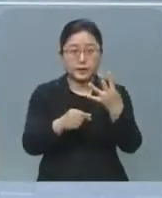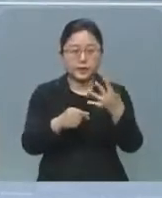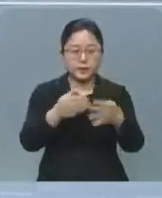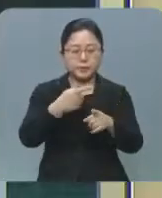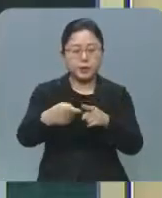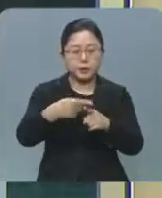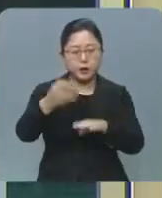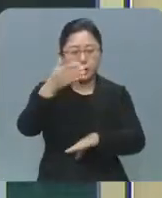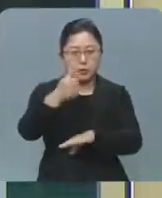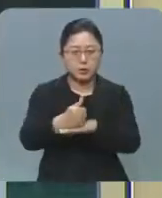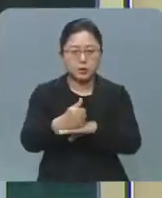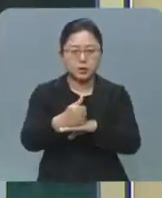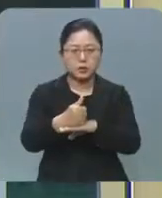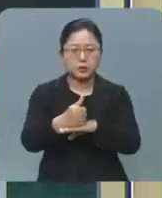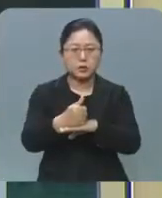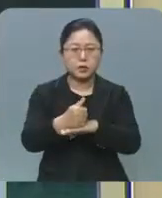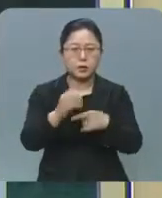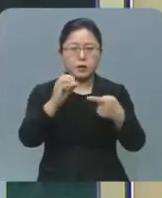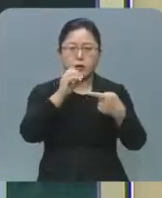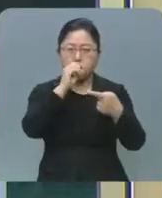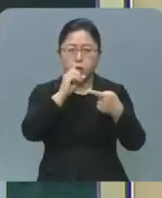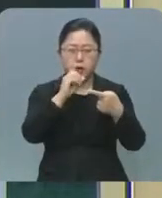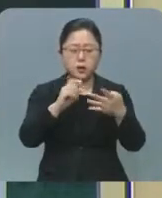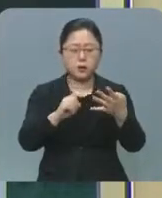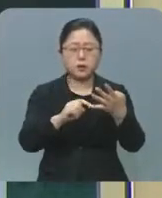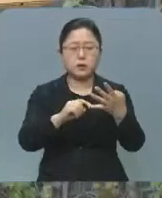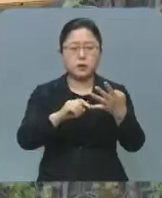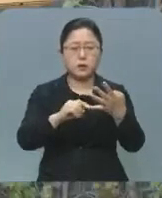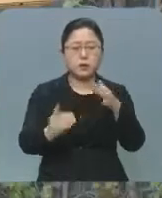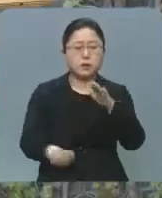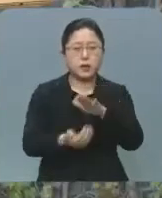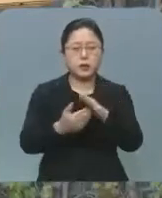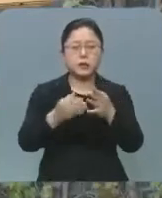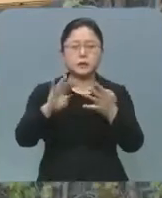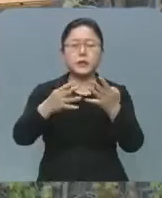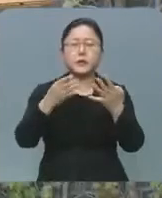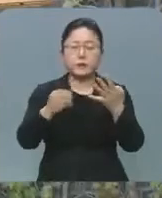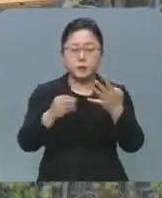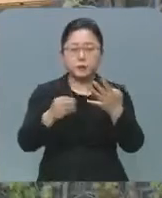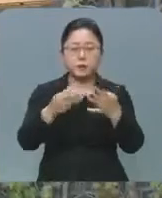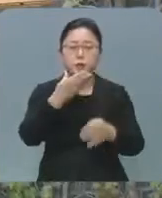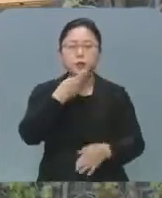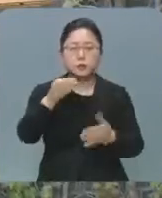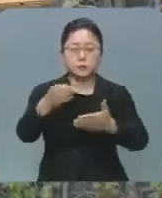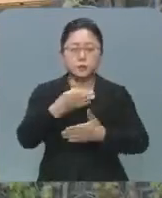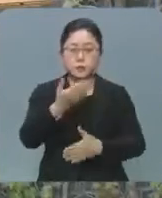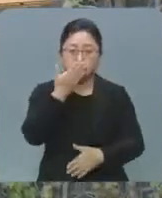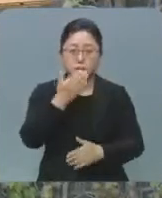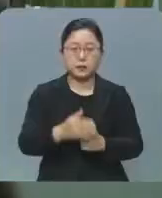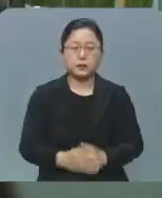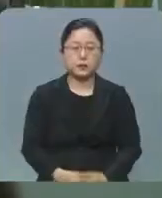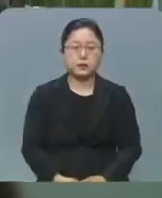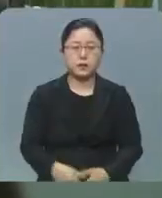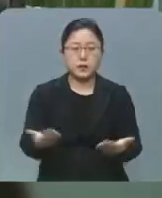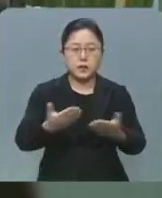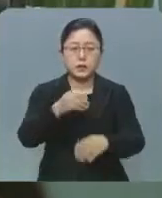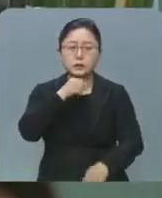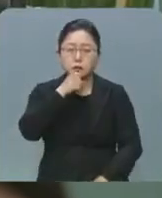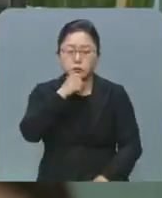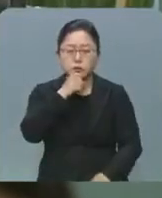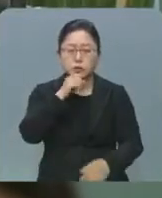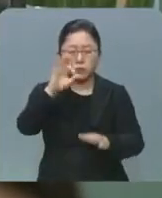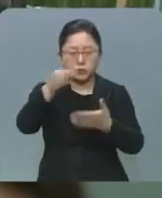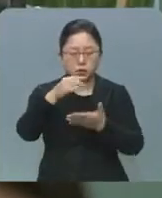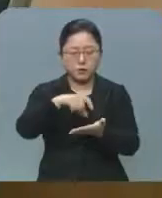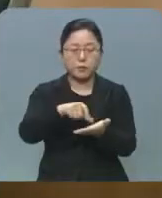평가 결과에 따라 한 푼도 못 받거나 많게는 400만 원 넘게 상여금을 챙길 수 있습니다. 업무 실적을 급여에